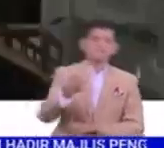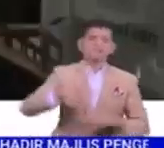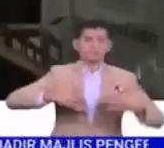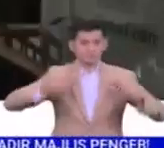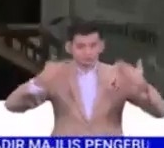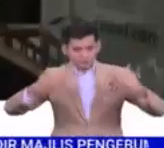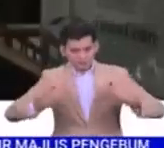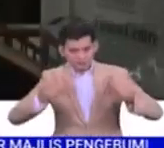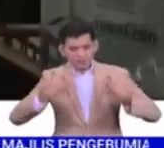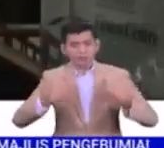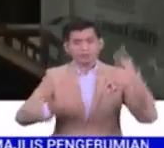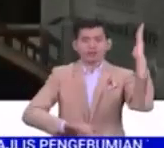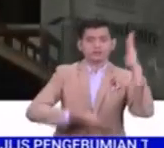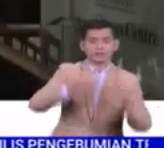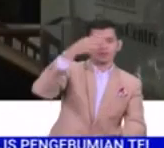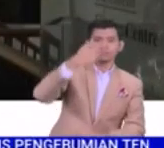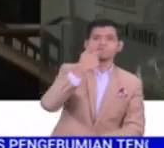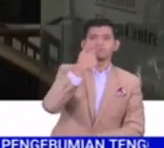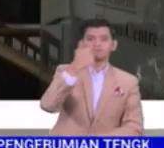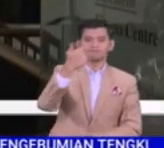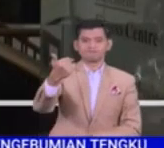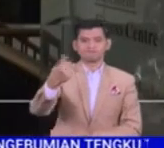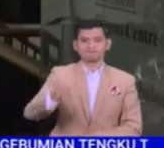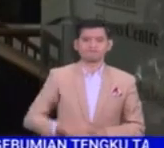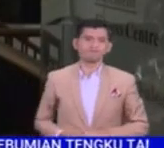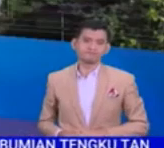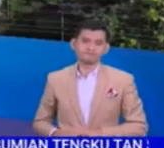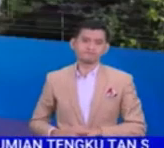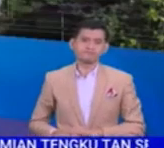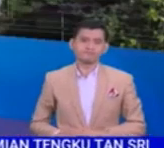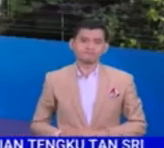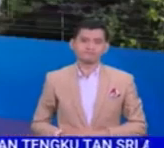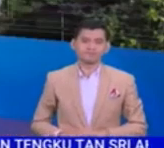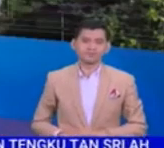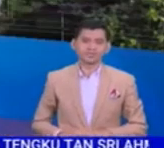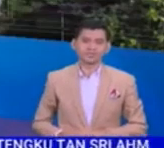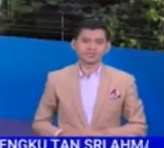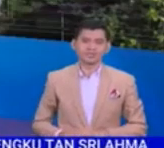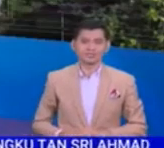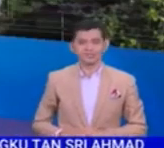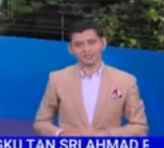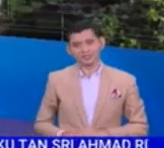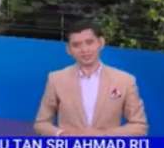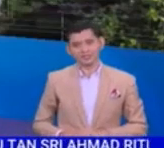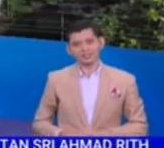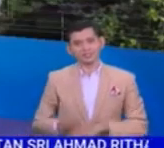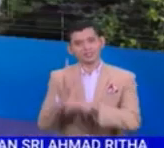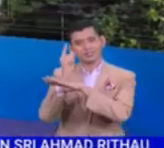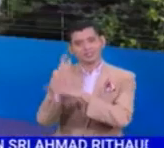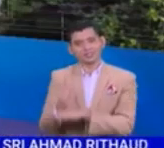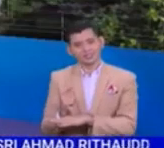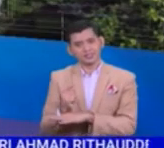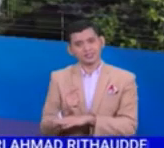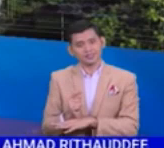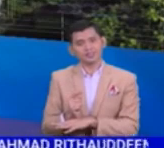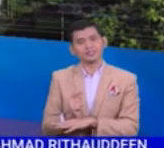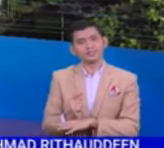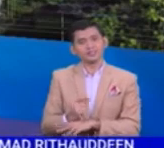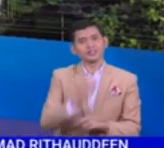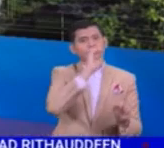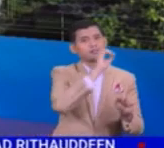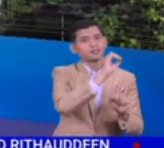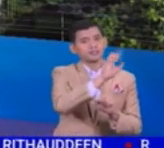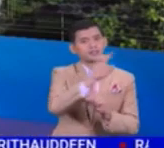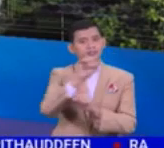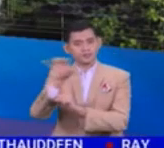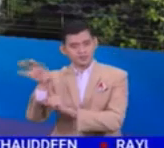sebab ialah kat hotel kan, sedap kan. Tradisi memasang panjut atau pelita hiasan